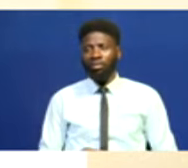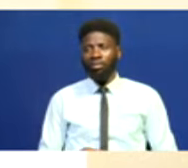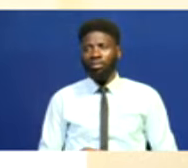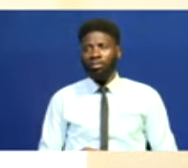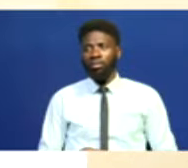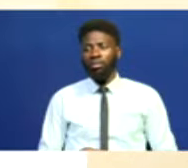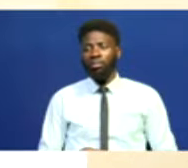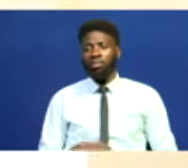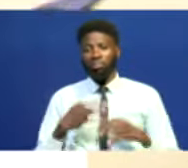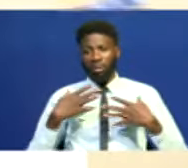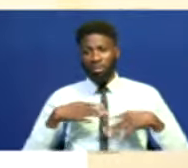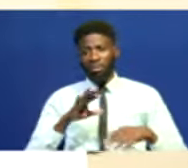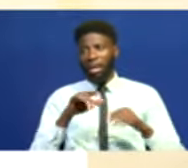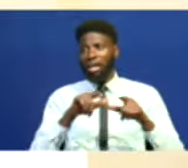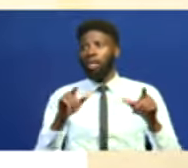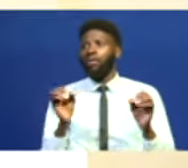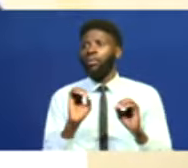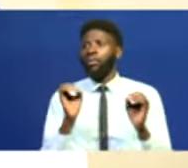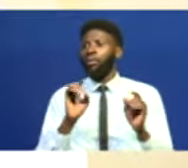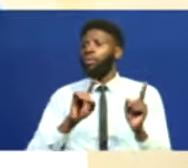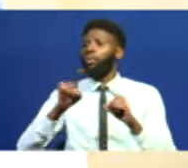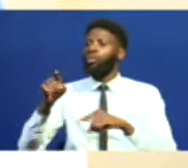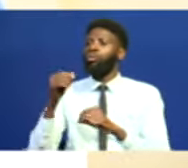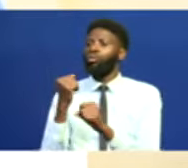Shamba yao ni quick man.